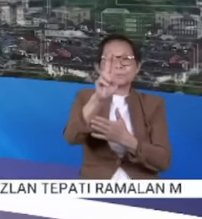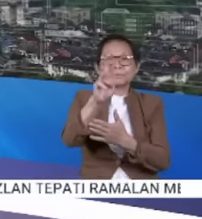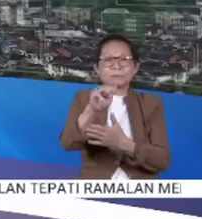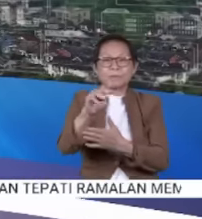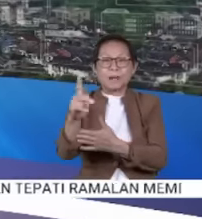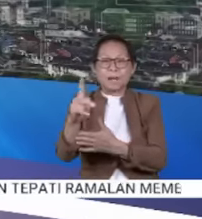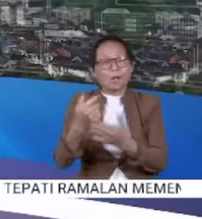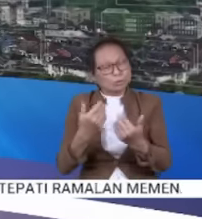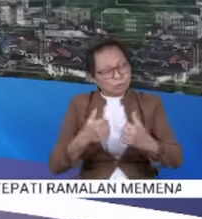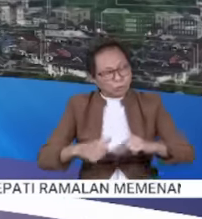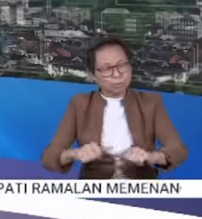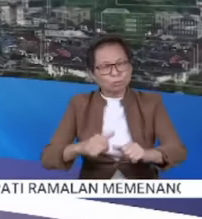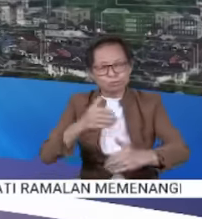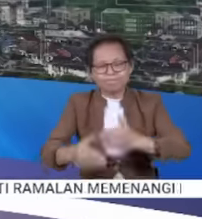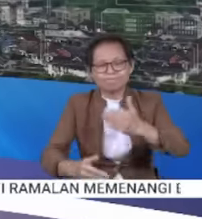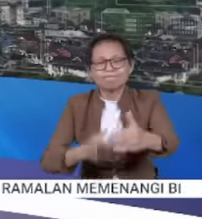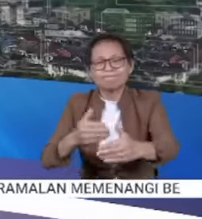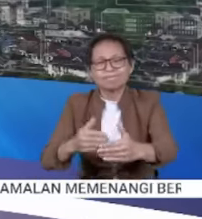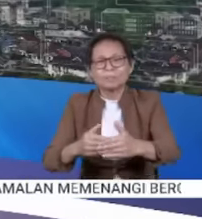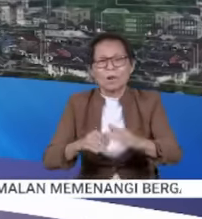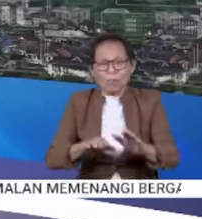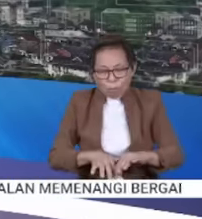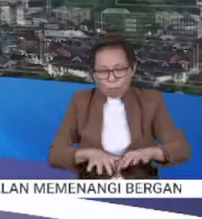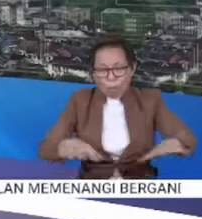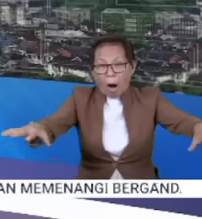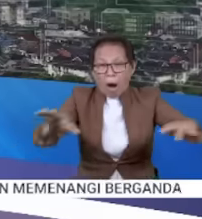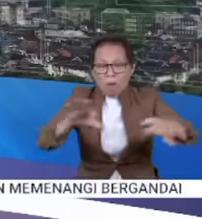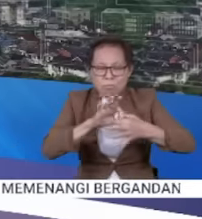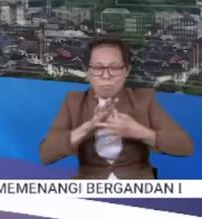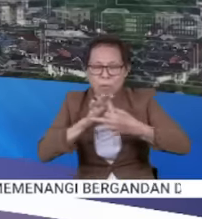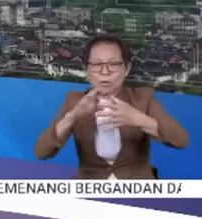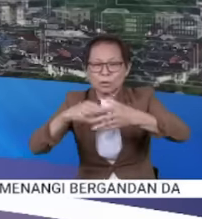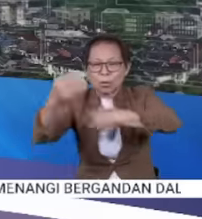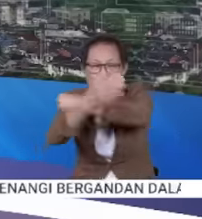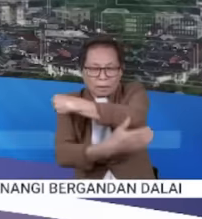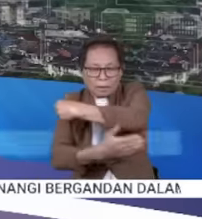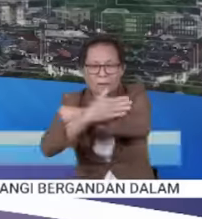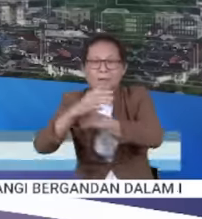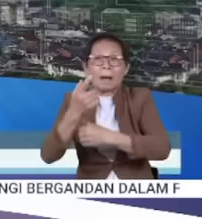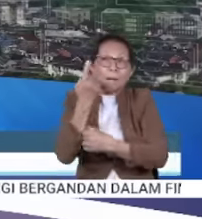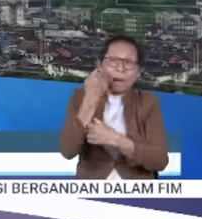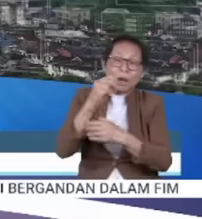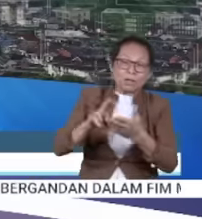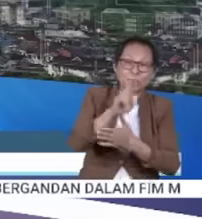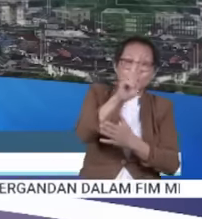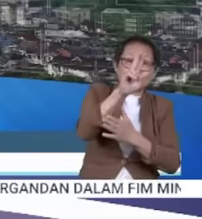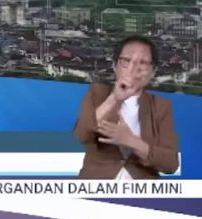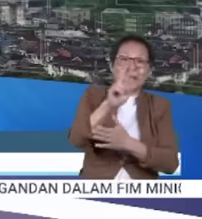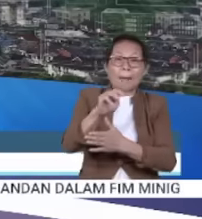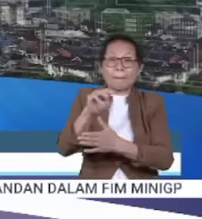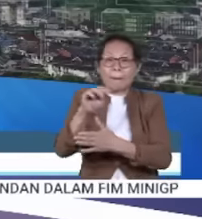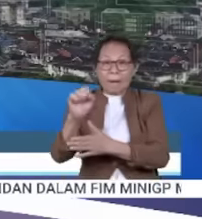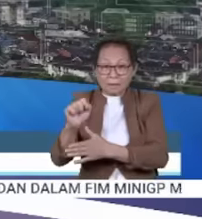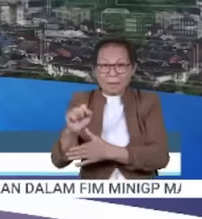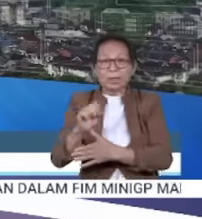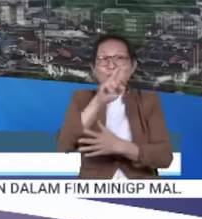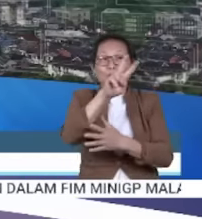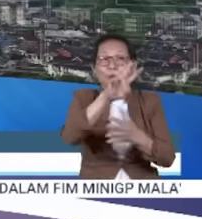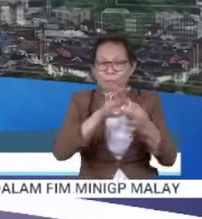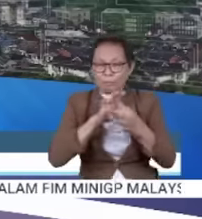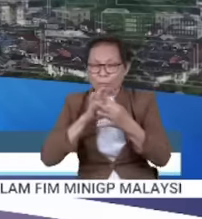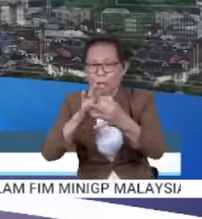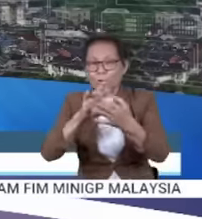terus melangkah ke hadapan meluaskan jaringan kerjasama di luar negara terbaru University ini menandatangani dua kerjasama